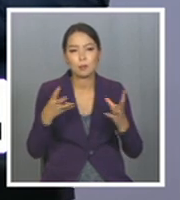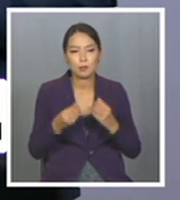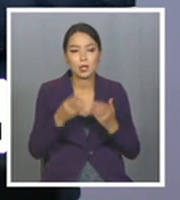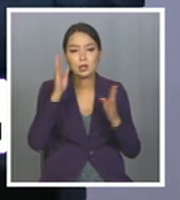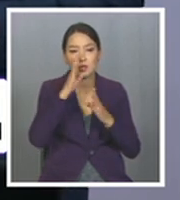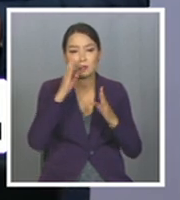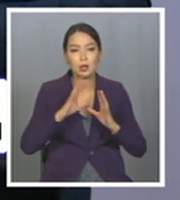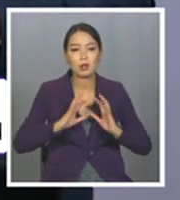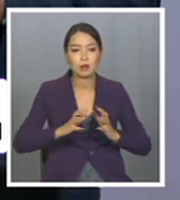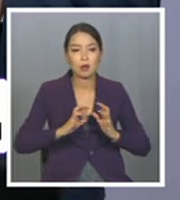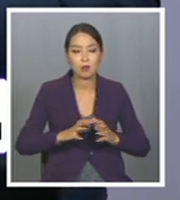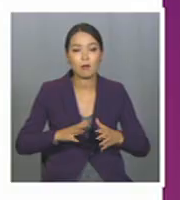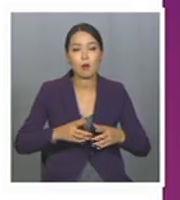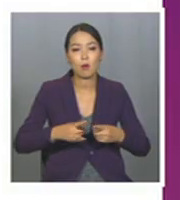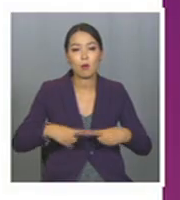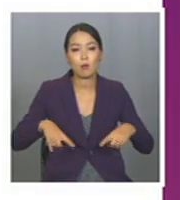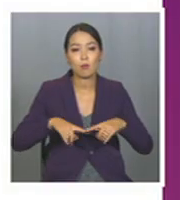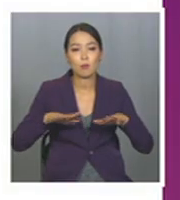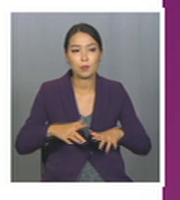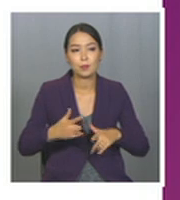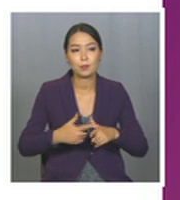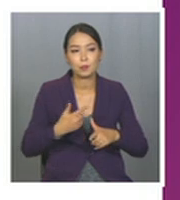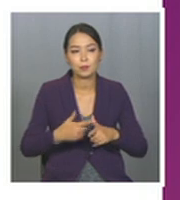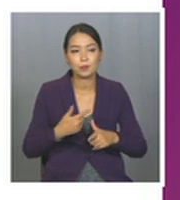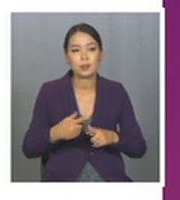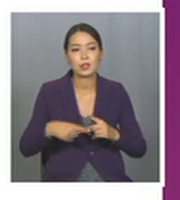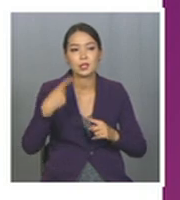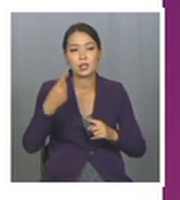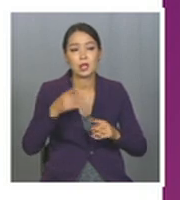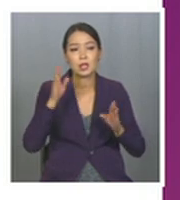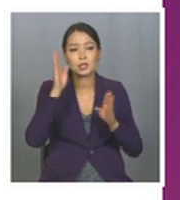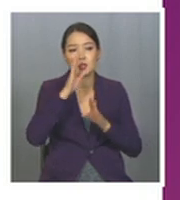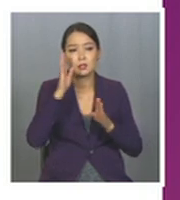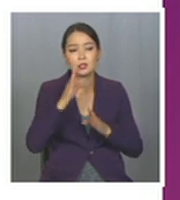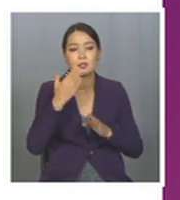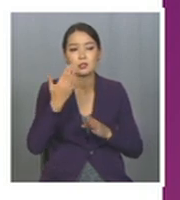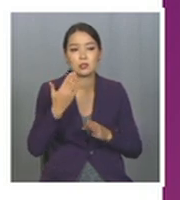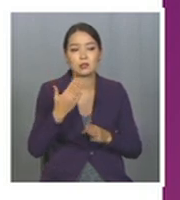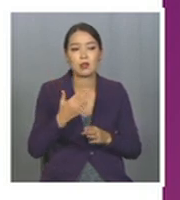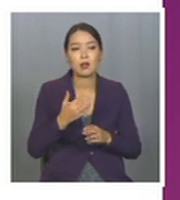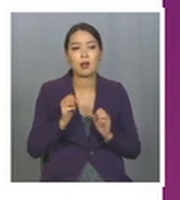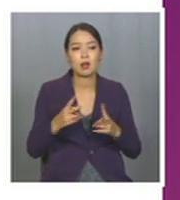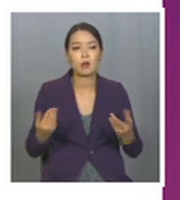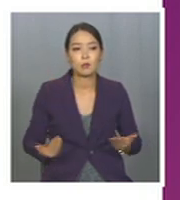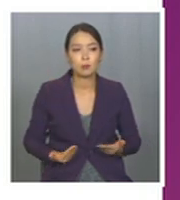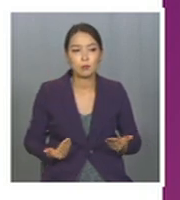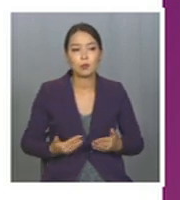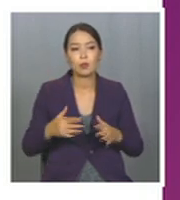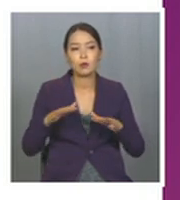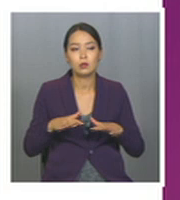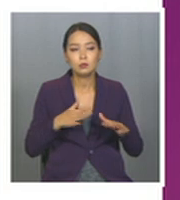географиялық ортаға жатқызамыз. Келесі мәселе бұл табиғи климаттық жағдай. Яғни адамдардың өмір сүретін ортасында